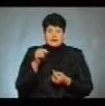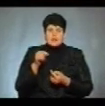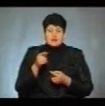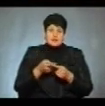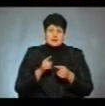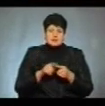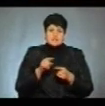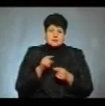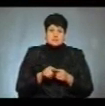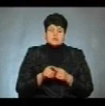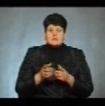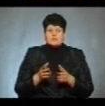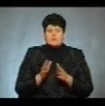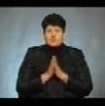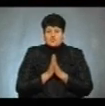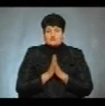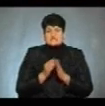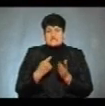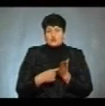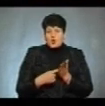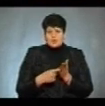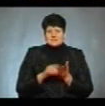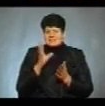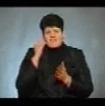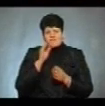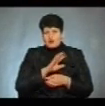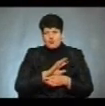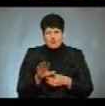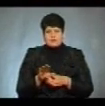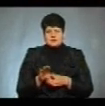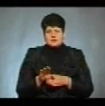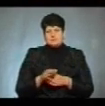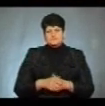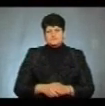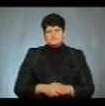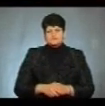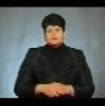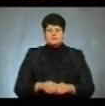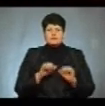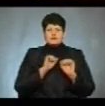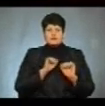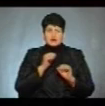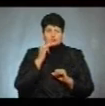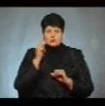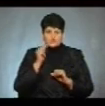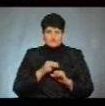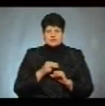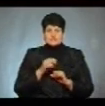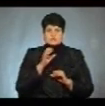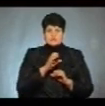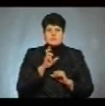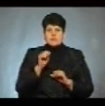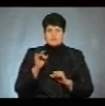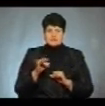скажемо, цей тому. Тому прошу цей доказ не враховувати, відноситись до нього критично. Адвокат обвинуваченого Станіслава Бабенка